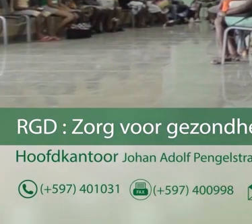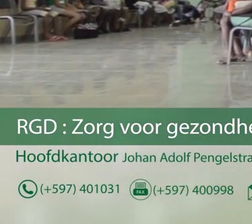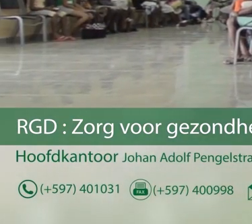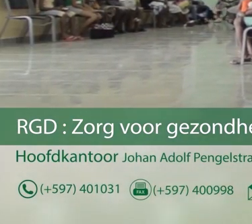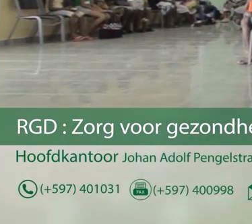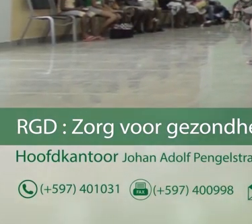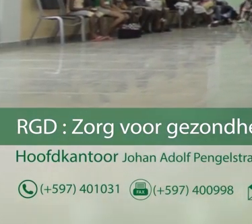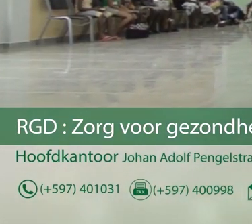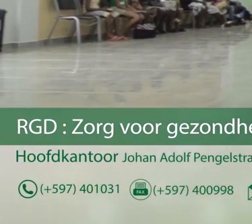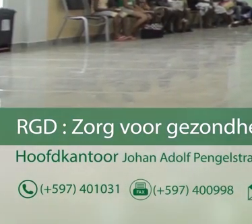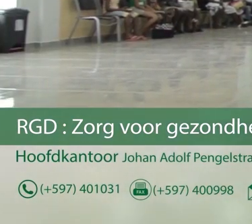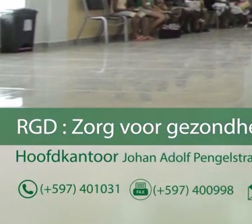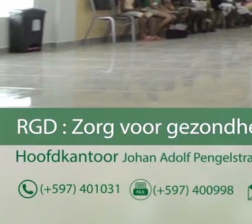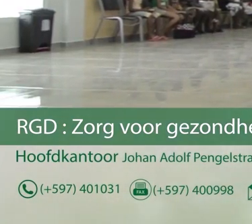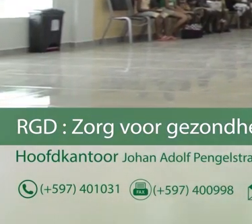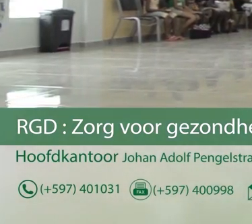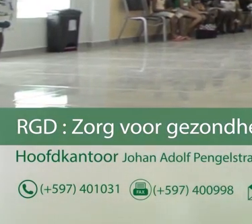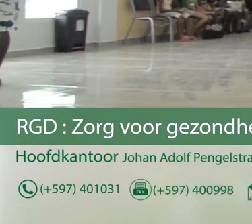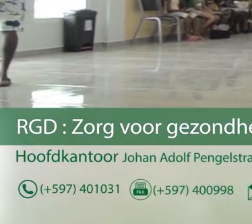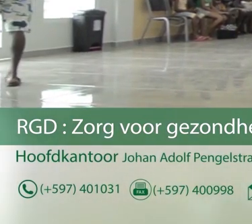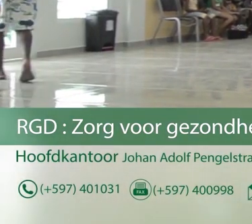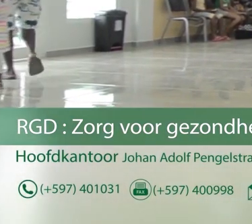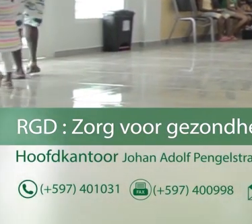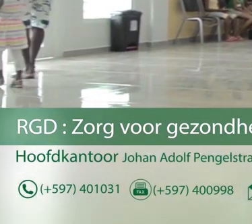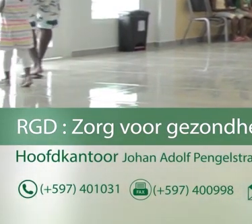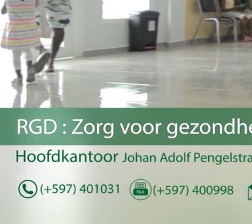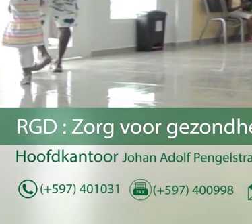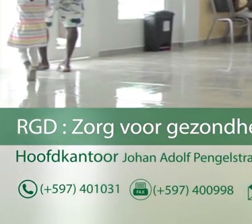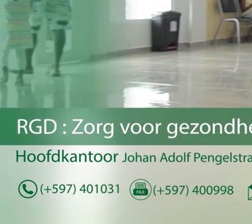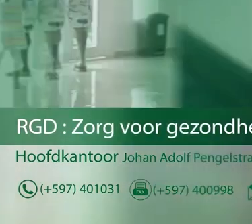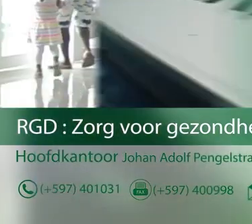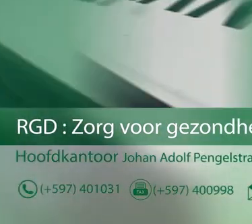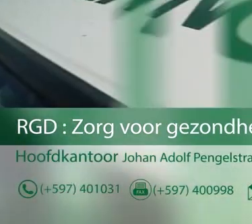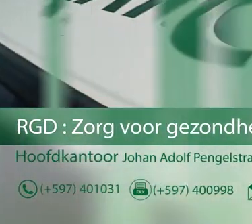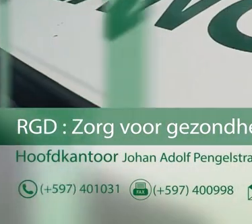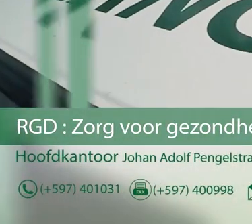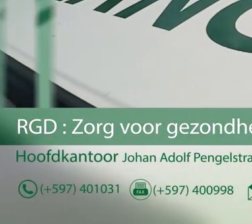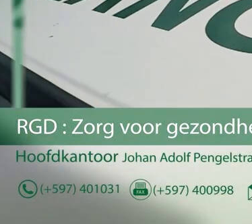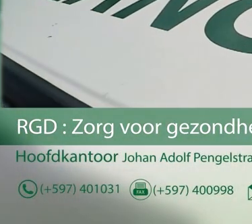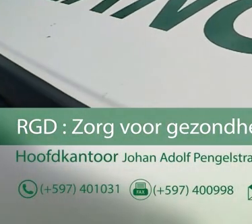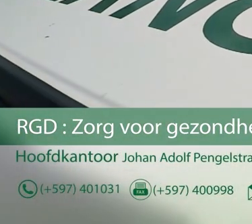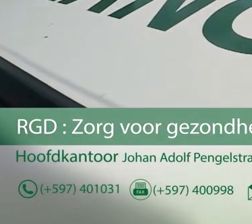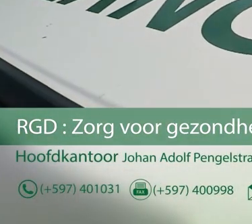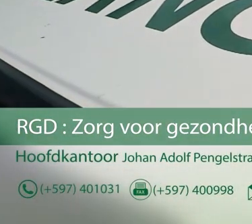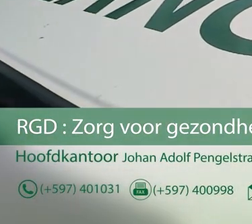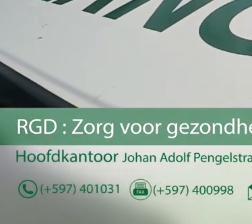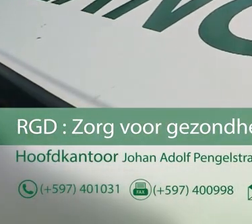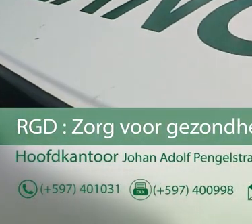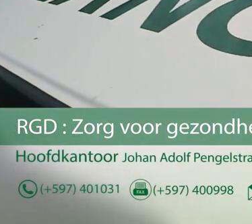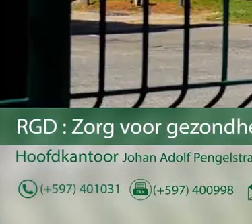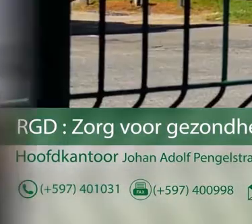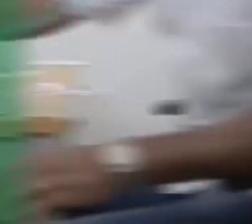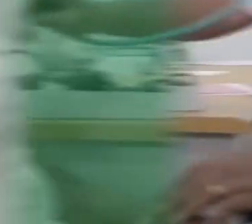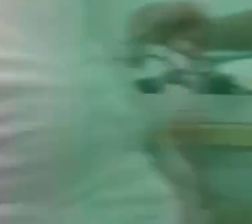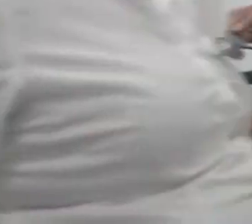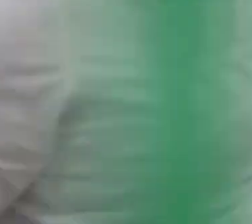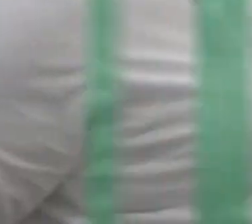While you're open for singer, onze artsen zijn altijd klaar. RGD is